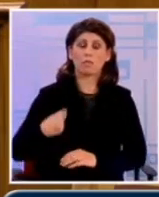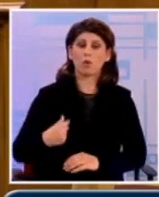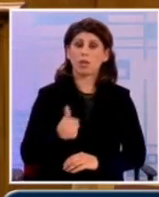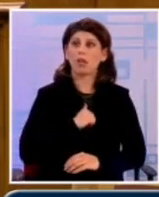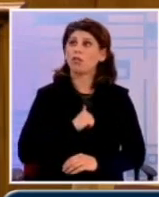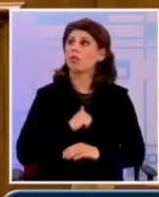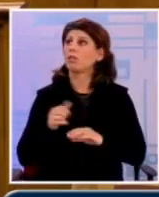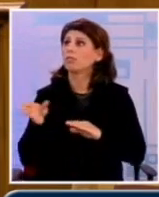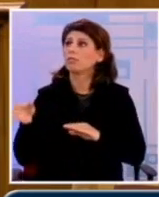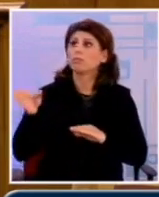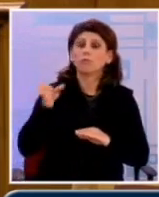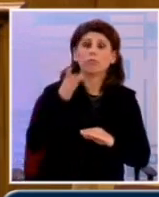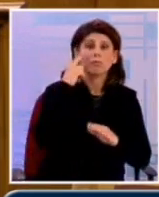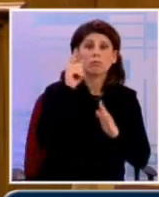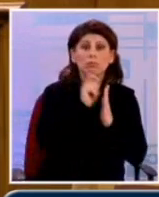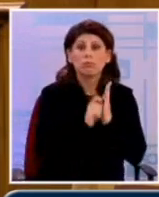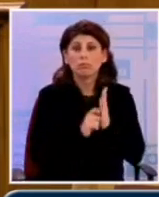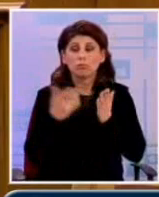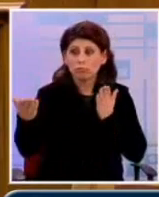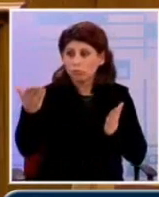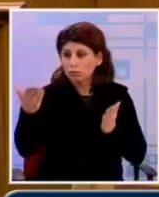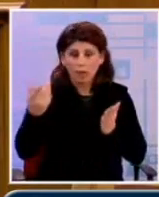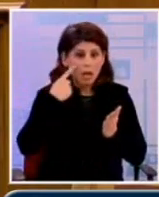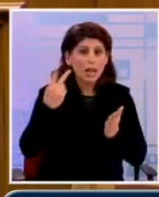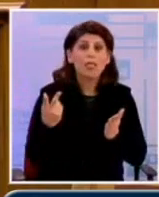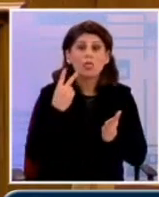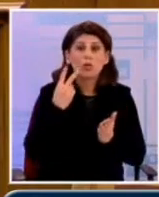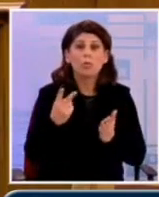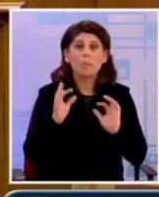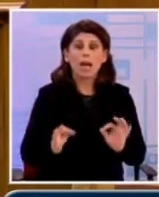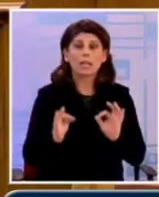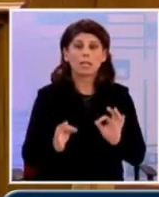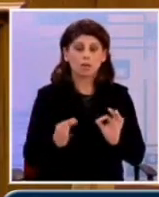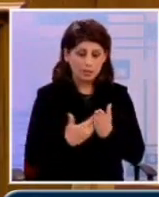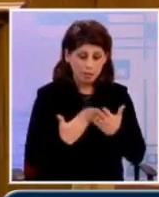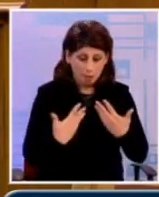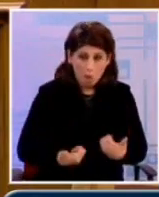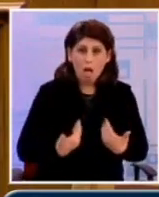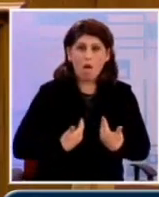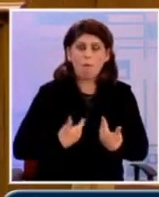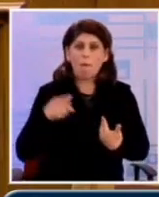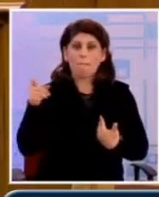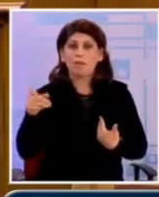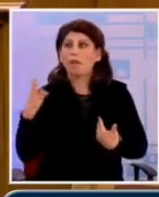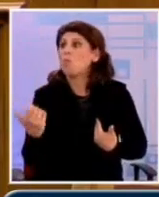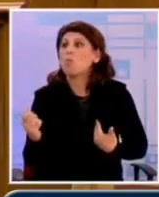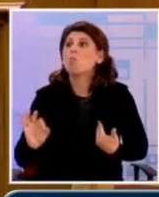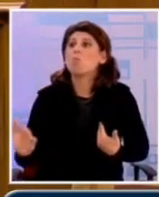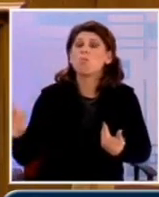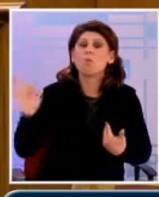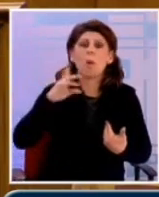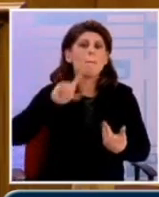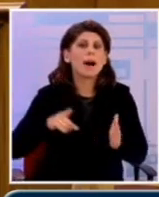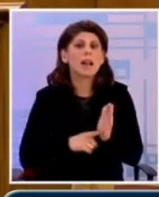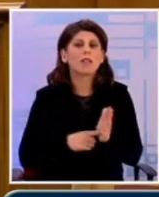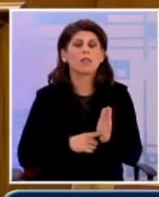συλλογές, προκειμένου να διασταυρωθούν τα στοιχεία που είναι στα χέρια μας με αυτά που βρίσκονται παράνομα